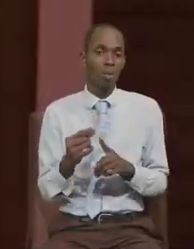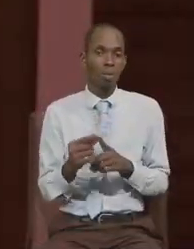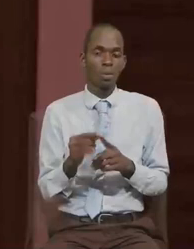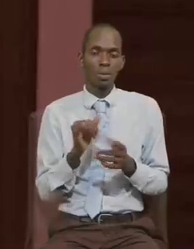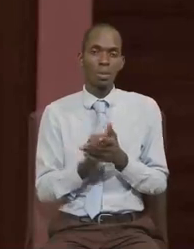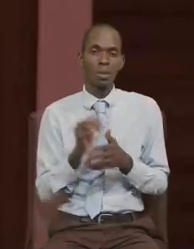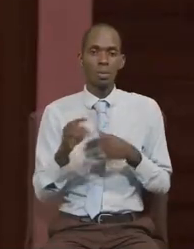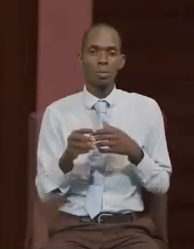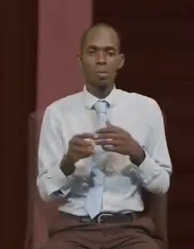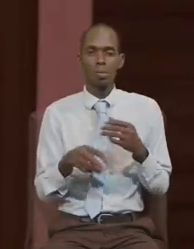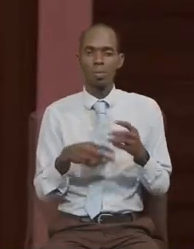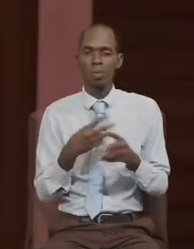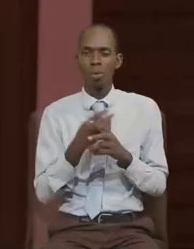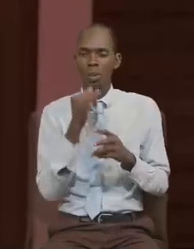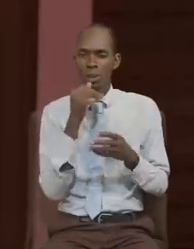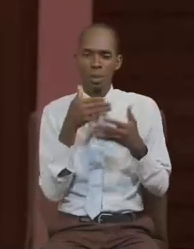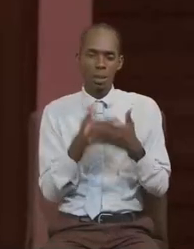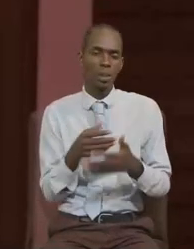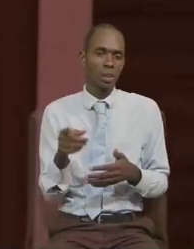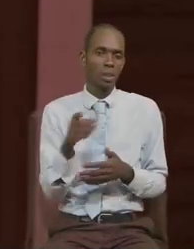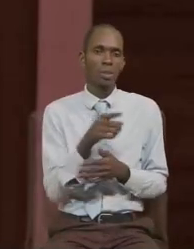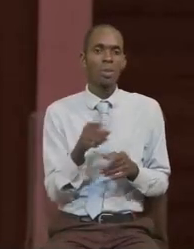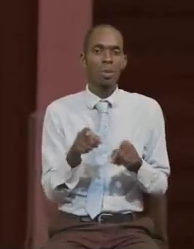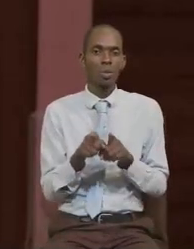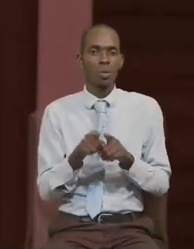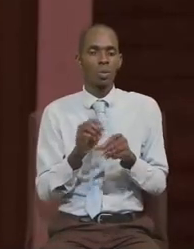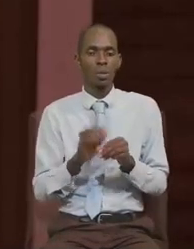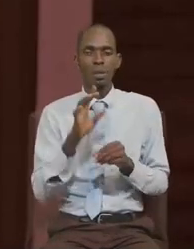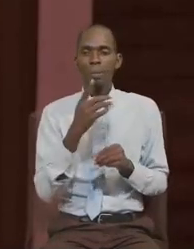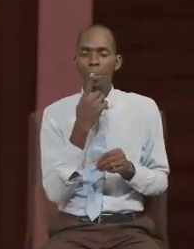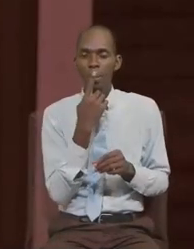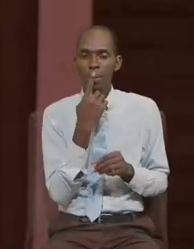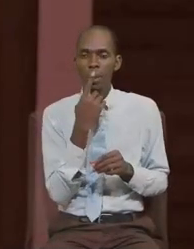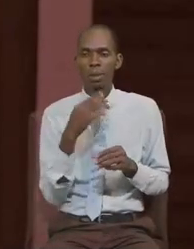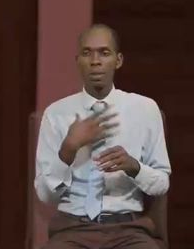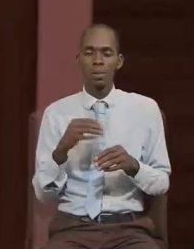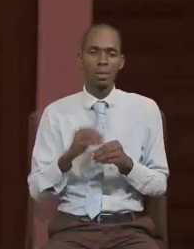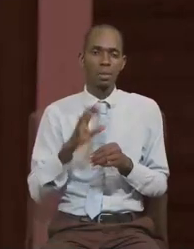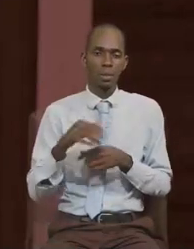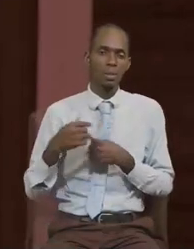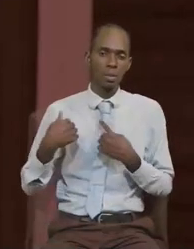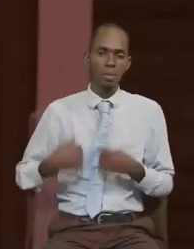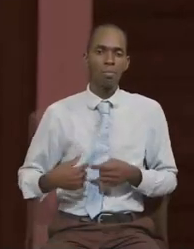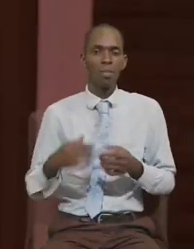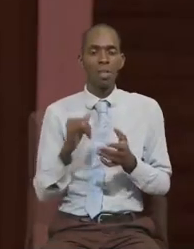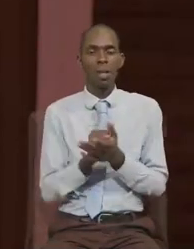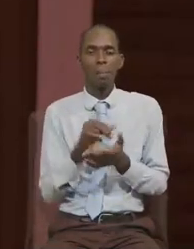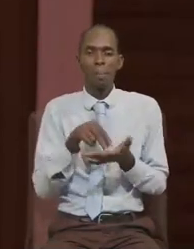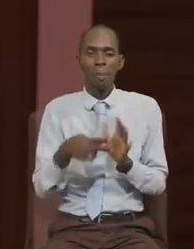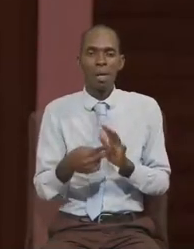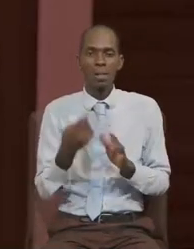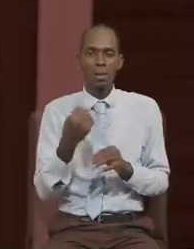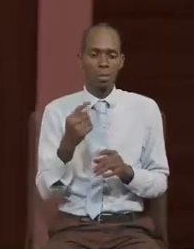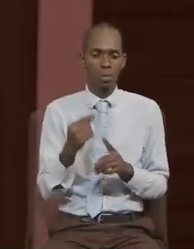dans ta bouche et dans ton cœur. Or, c'est la parole de la foi que